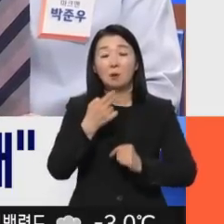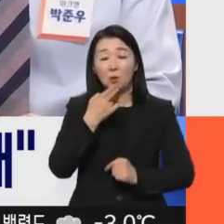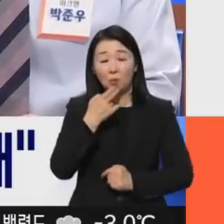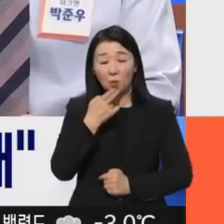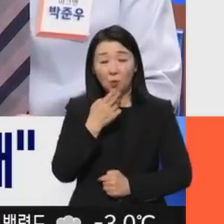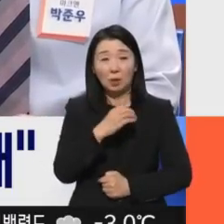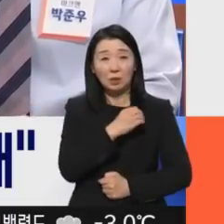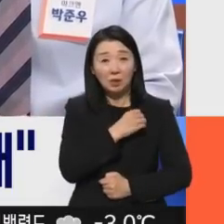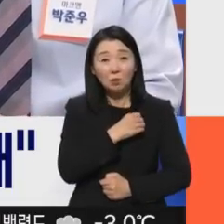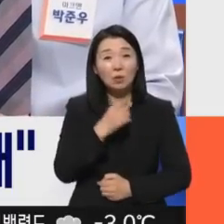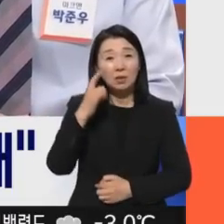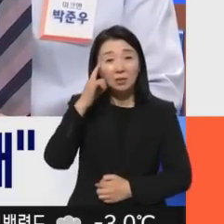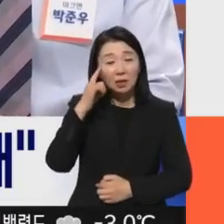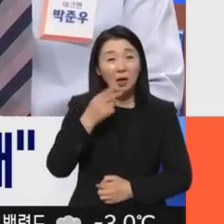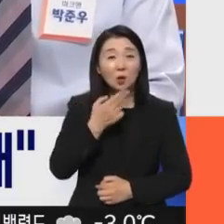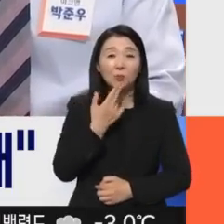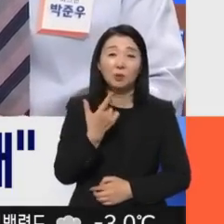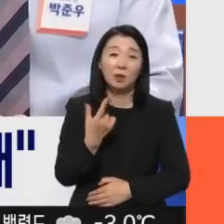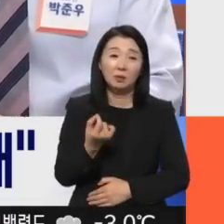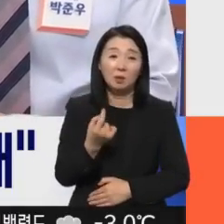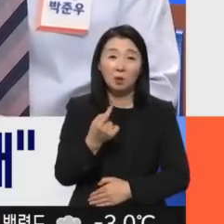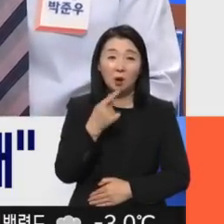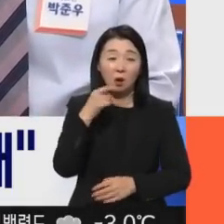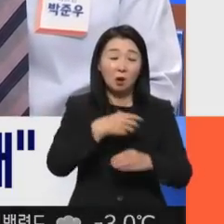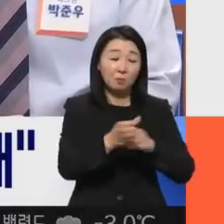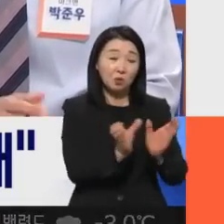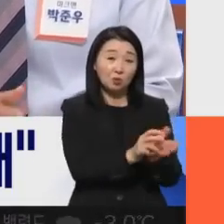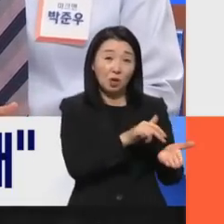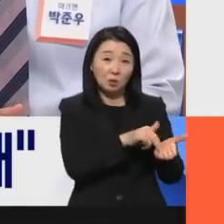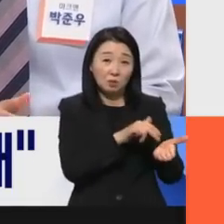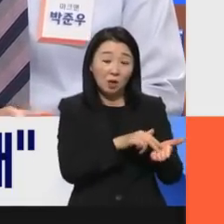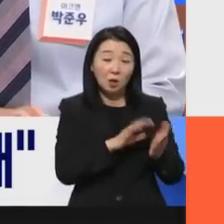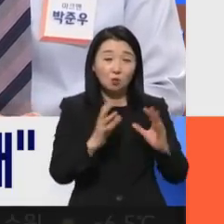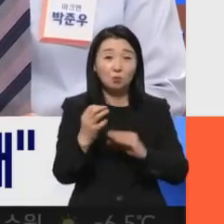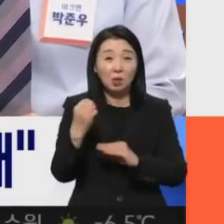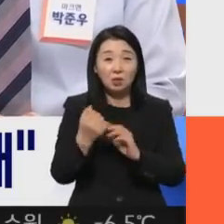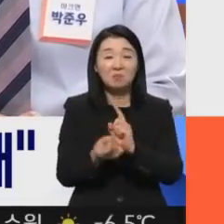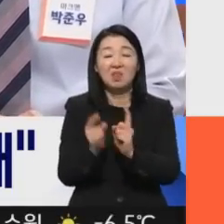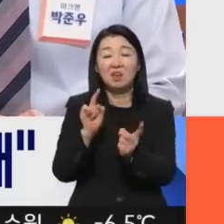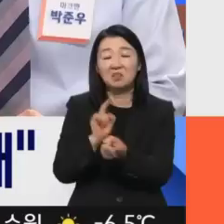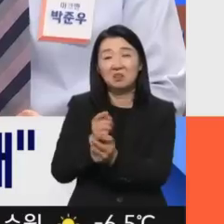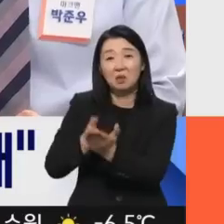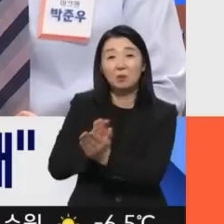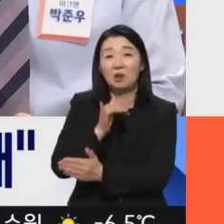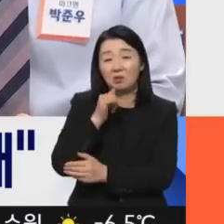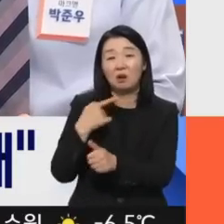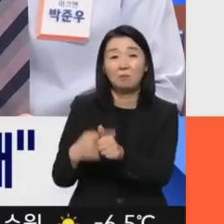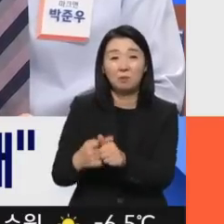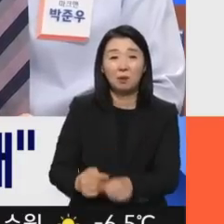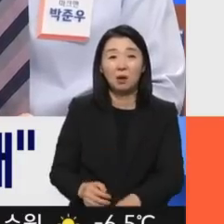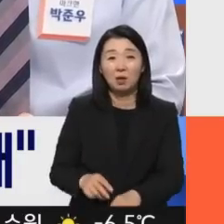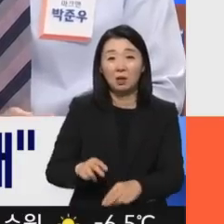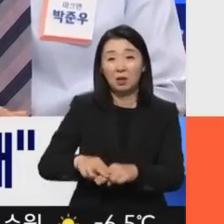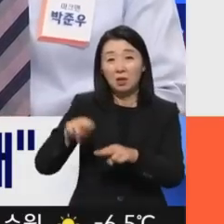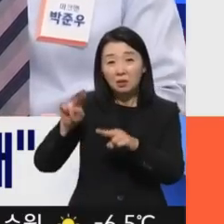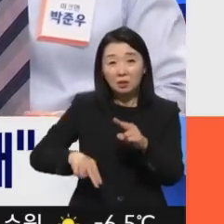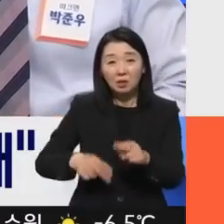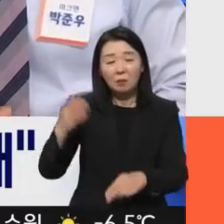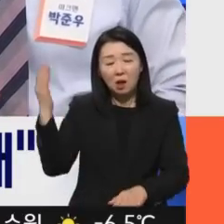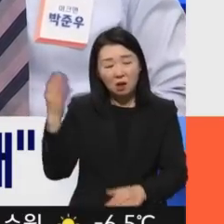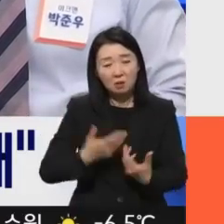당원이라는 생각을 갖고 있지 않은 것 같다면서 민주당 입장을 국민의힘에서 대변하고 있다고 비판했는데요. 이 탈당하면